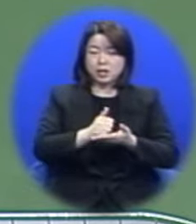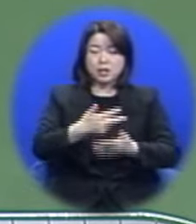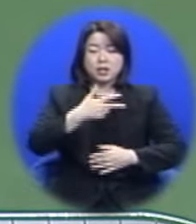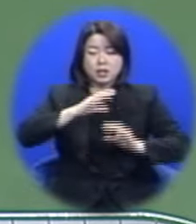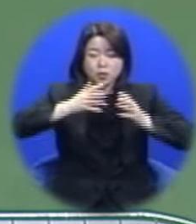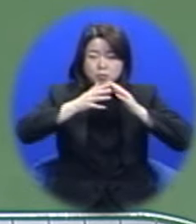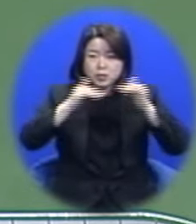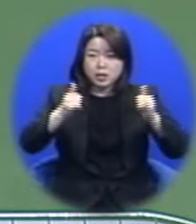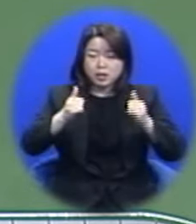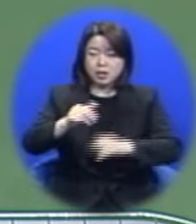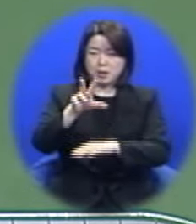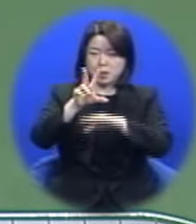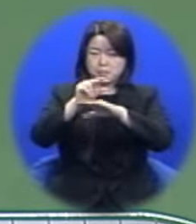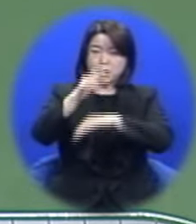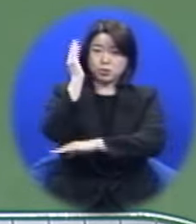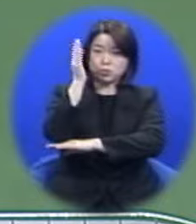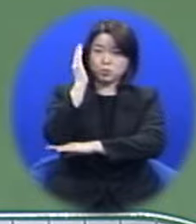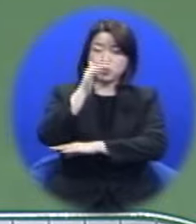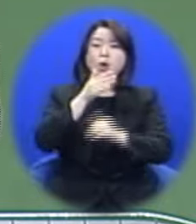요청을 했었습니다.